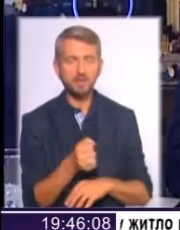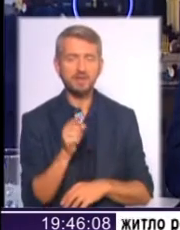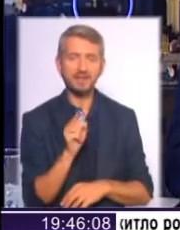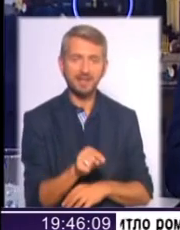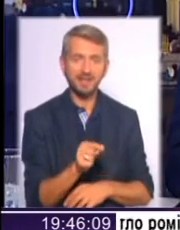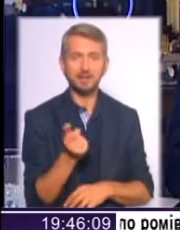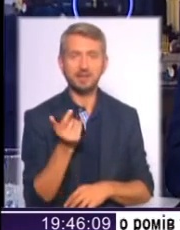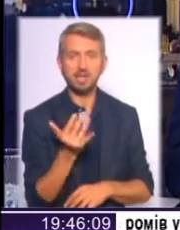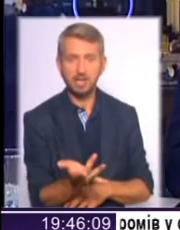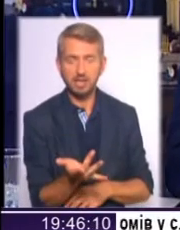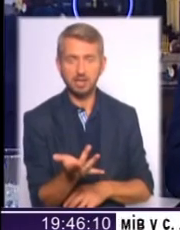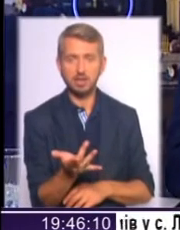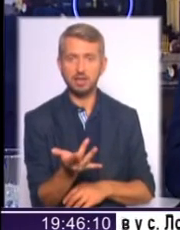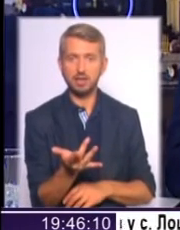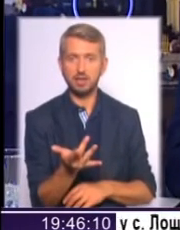скільки, скажімо,